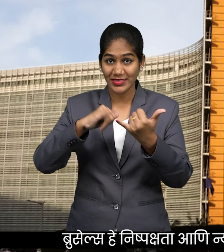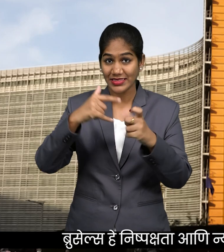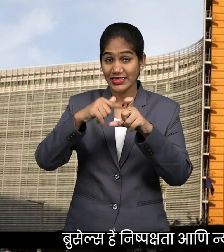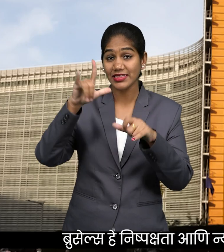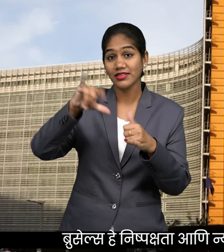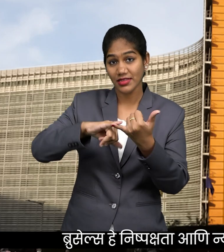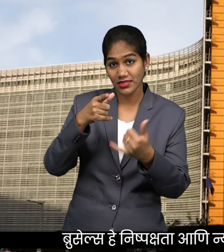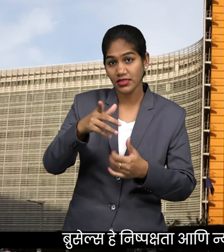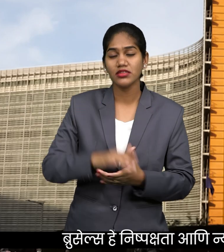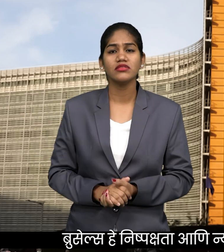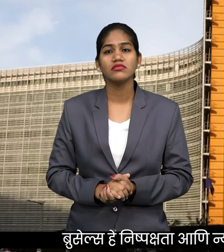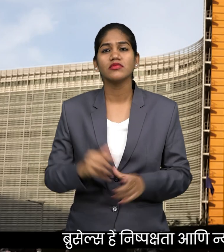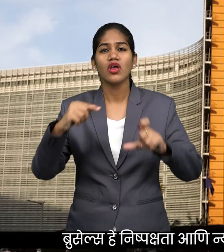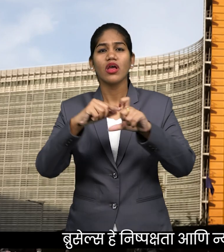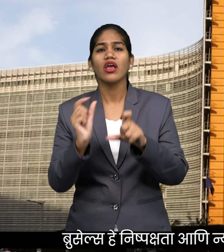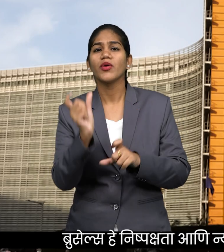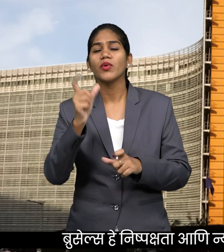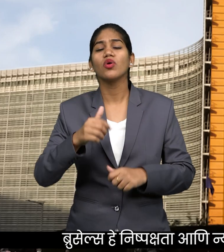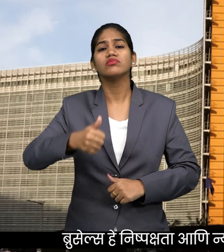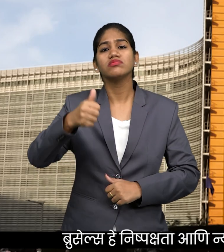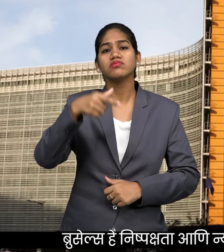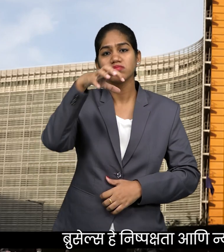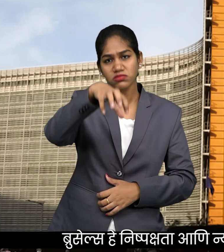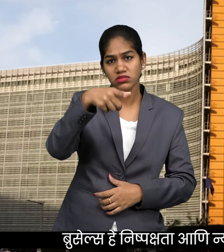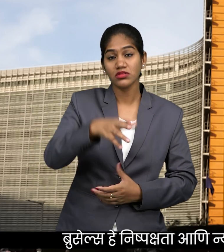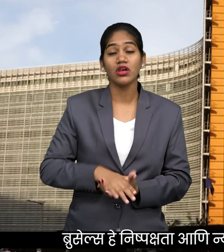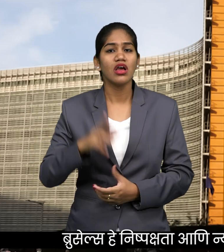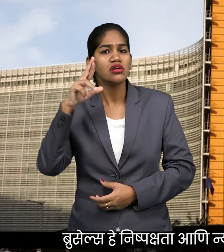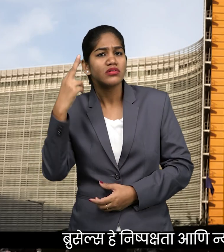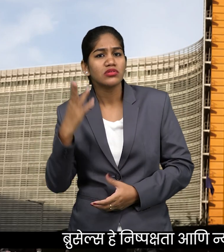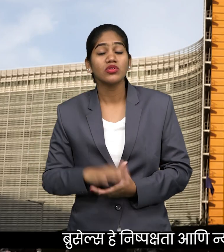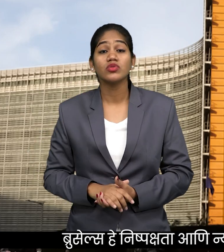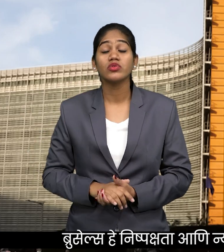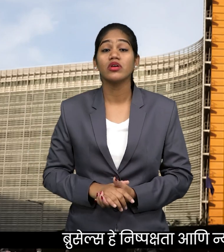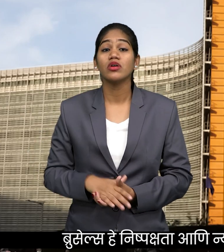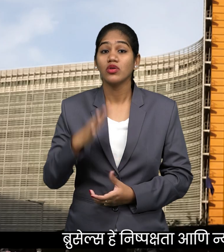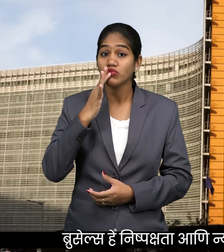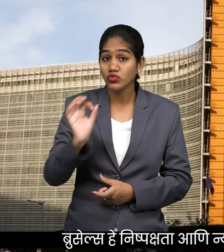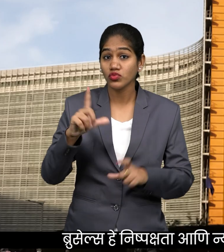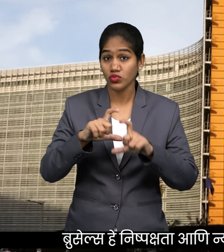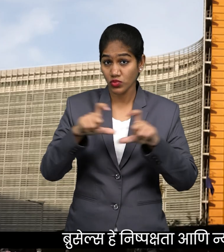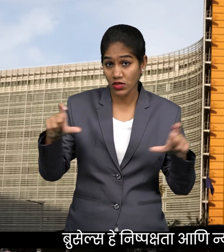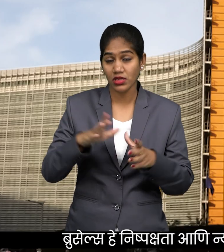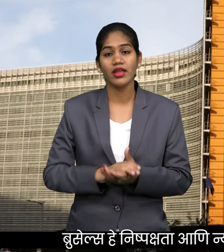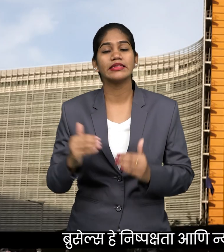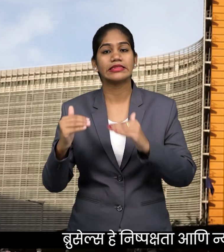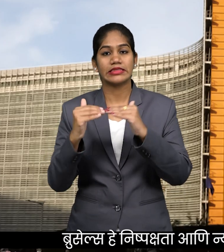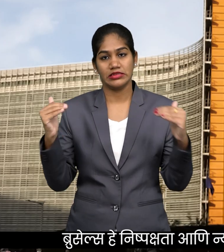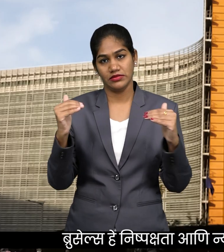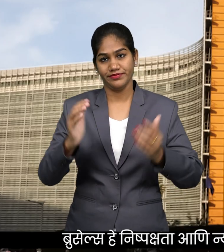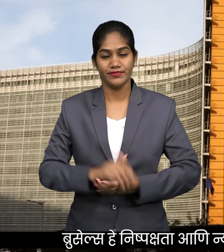ब्रुसेल्स हे निष्पक्षता आणि न्यायामुळे युरोपियन युनियनचे मुख्यालय आहे.